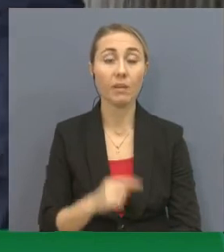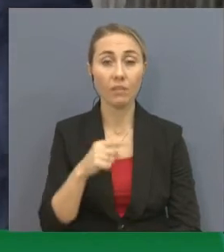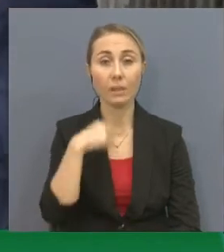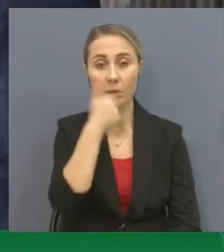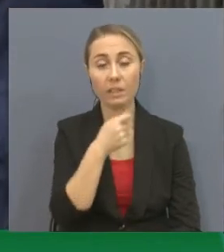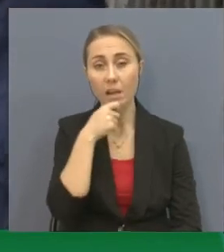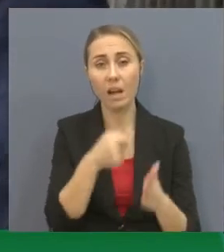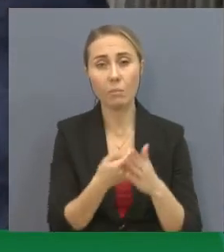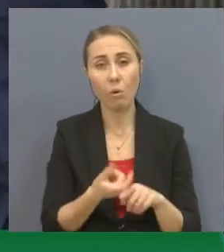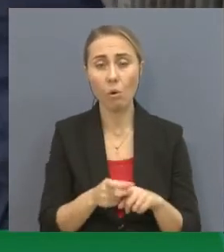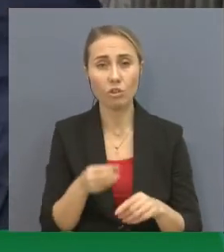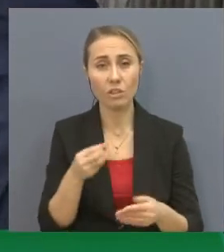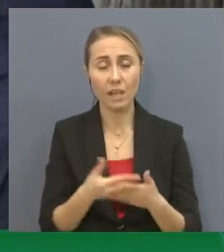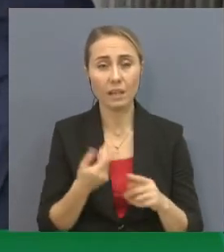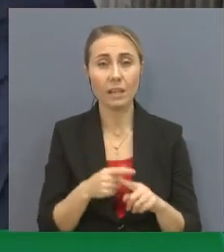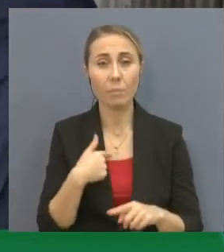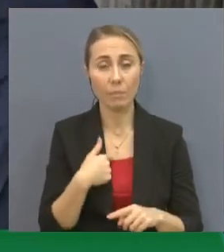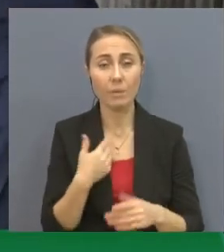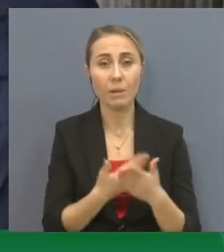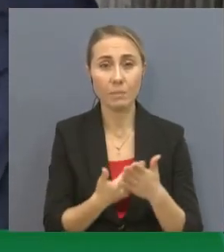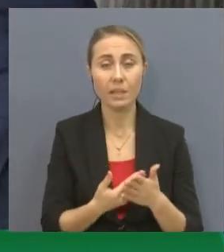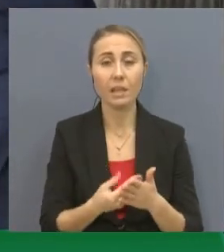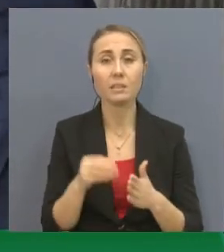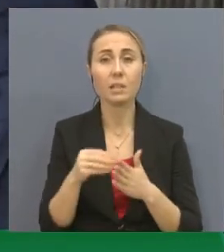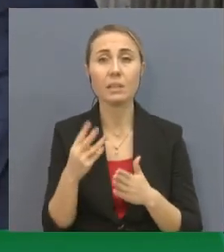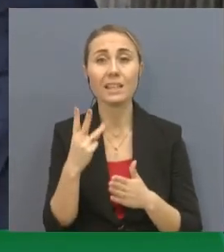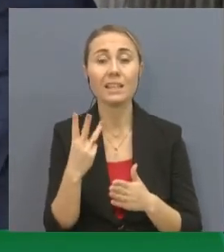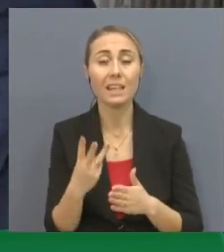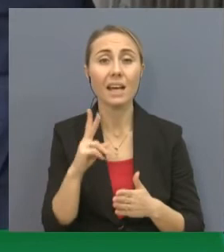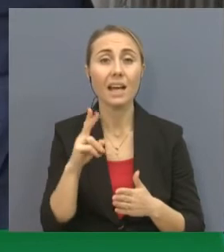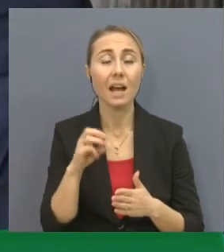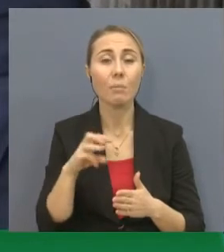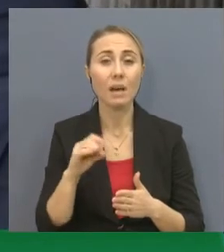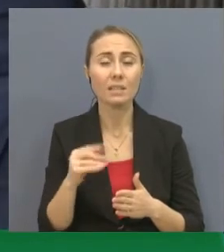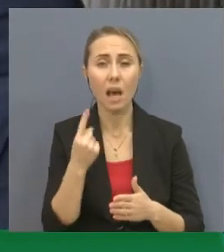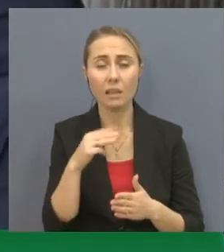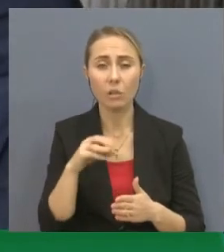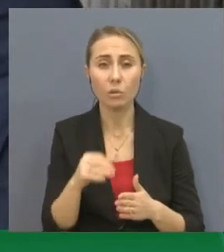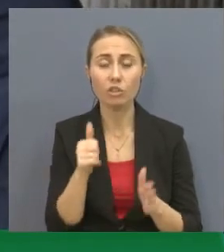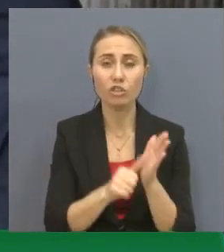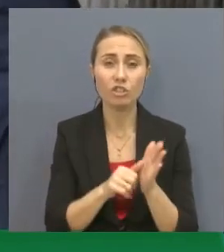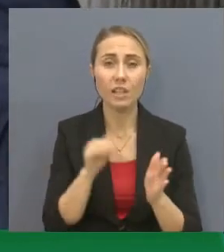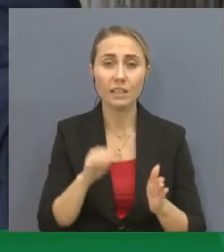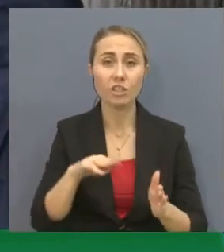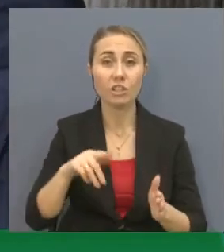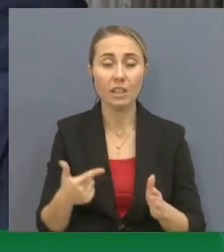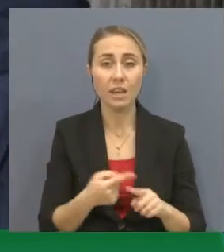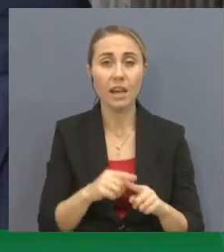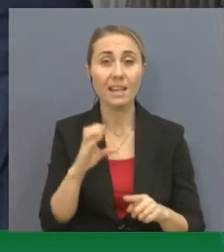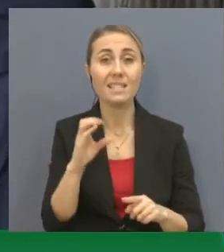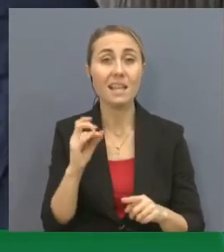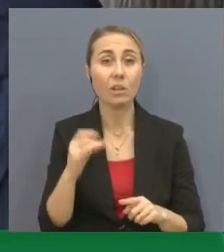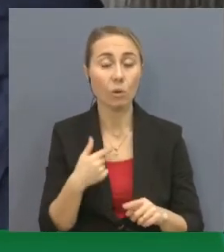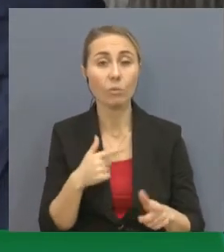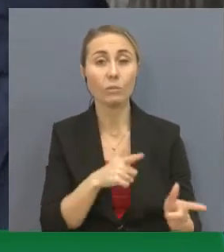году карма очень дорогие примеру мы закупили три камаза вот посудите тонна обходится в 60000 тенге сына тоже мы